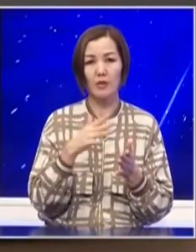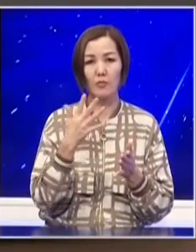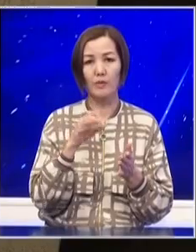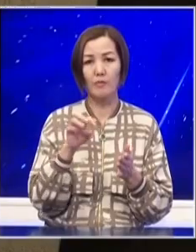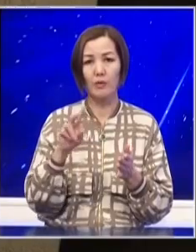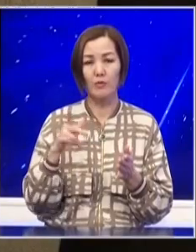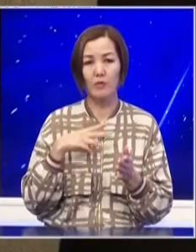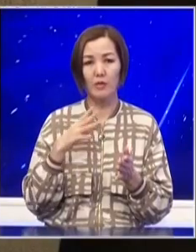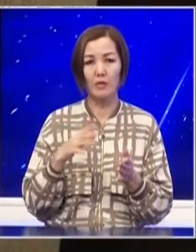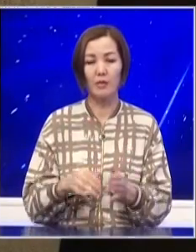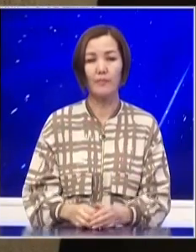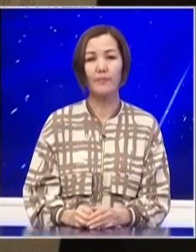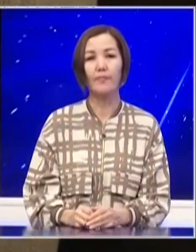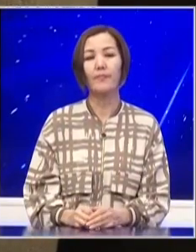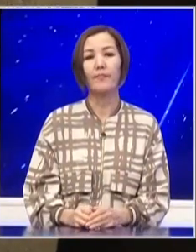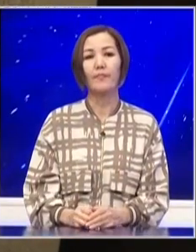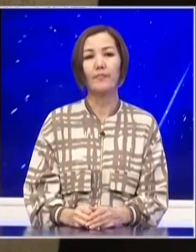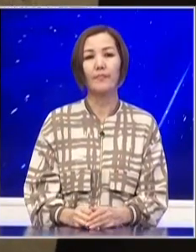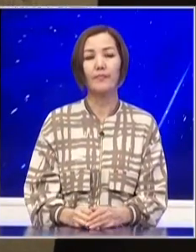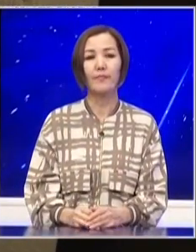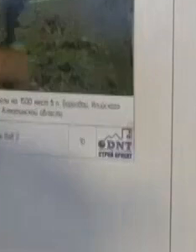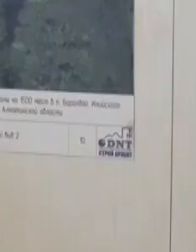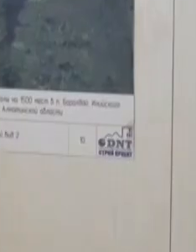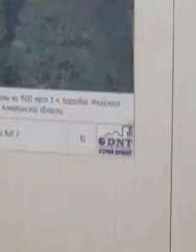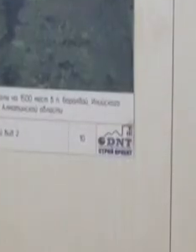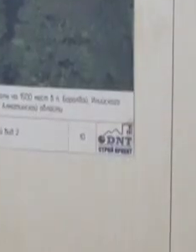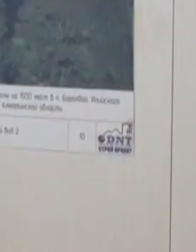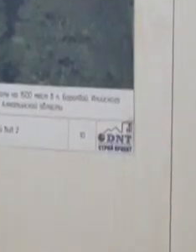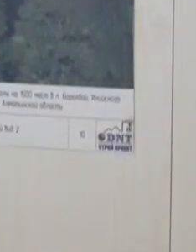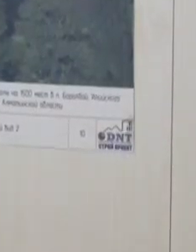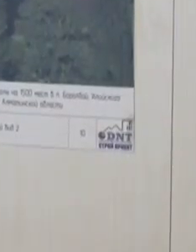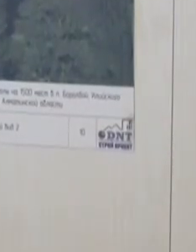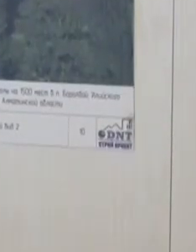теңге. Ақбота Оралғызы, Абылай Құттықбай, Жетісу арнасы, Алматы облысынан.